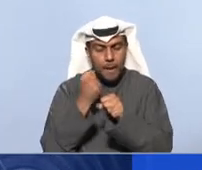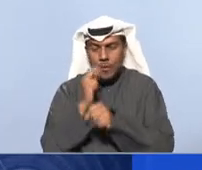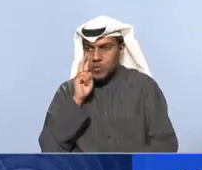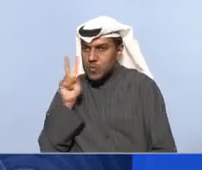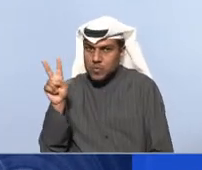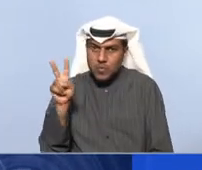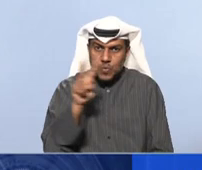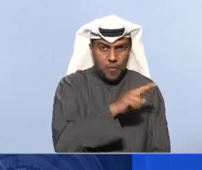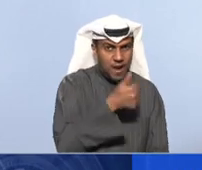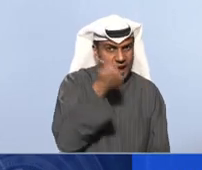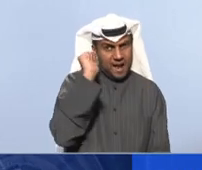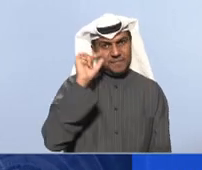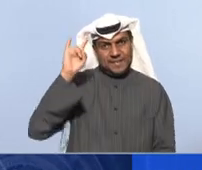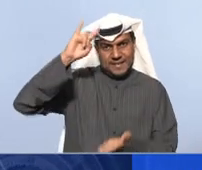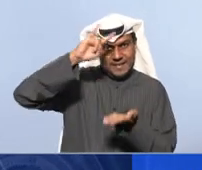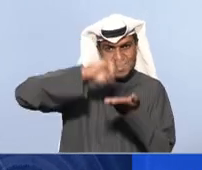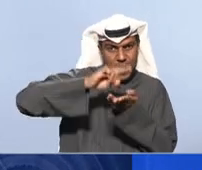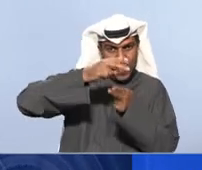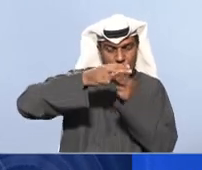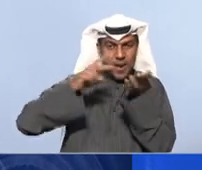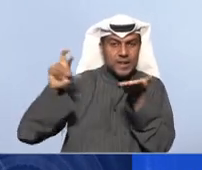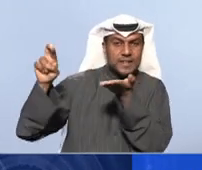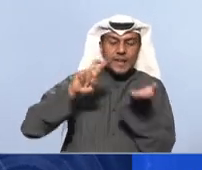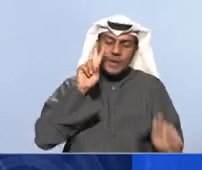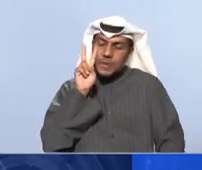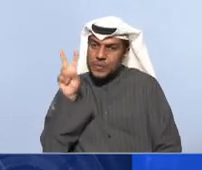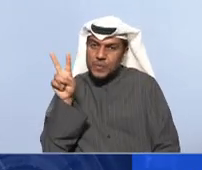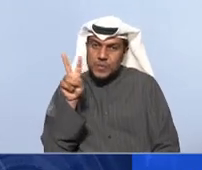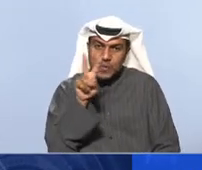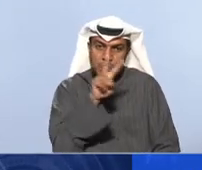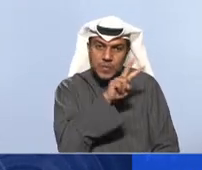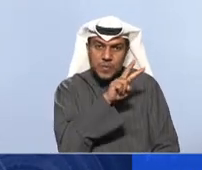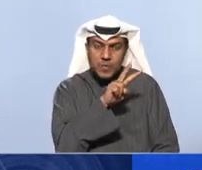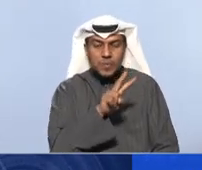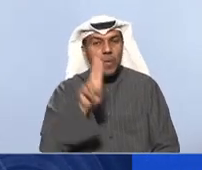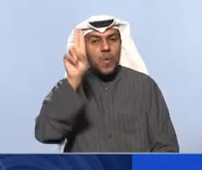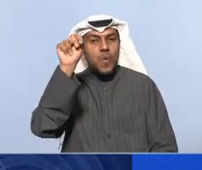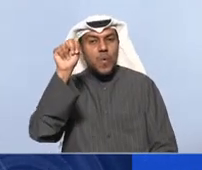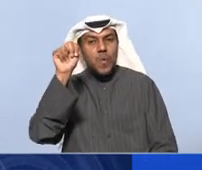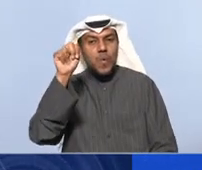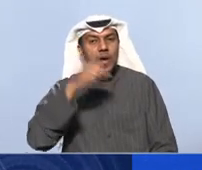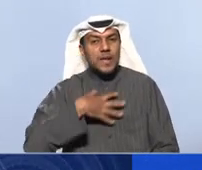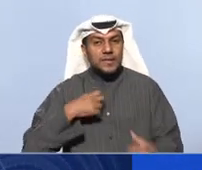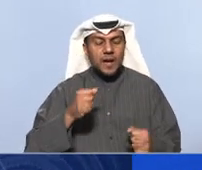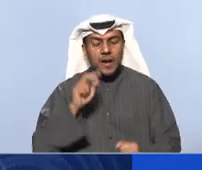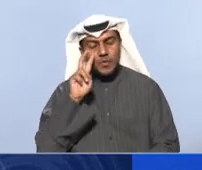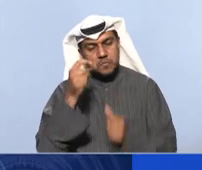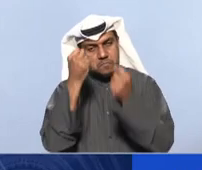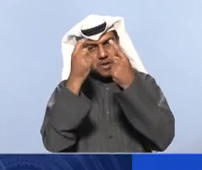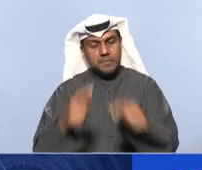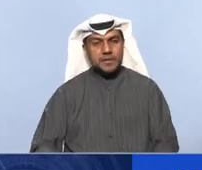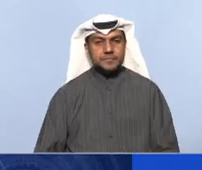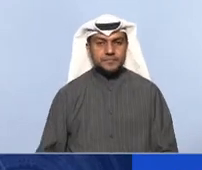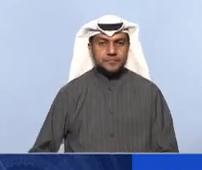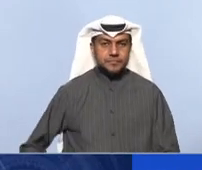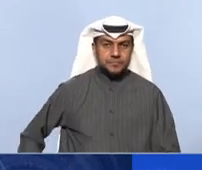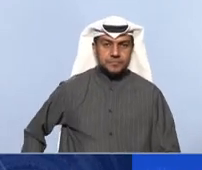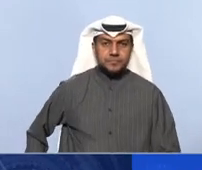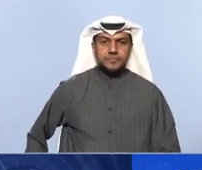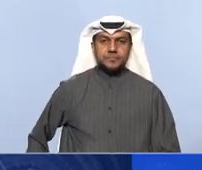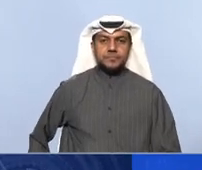في التعامل مع هذا الحدث. رسالة الاطمئنان الأولى، أود أن